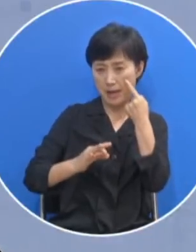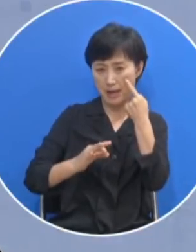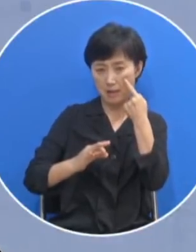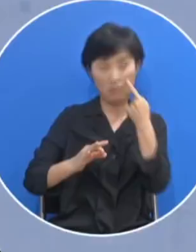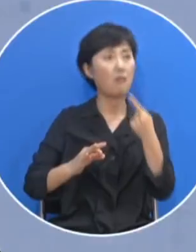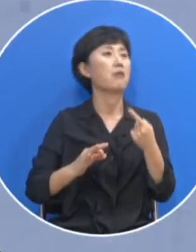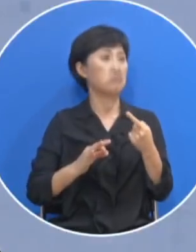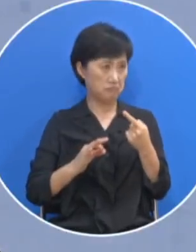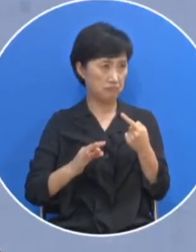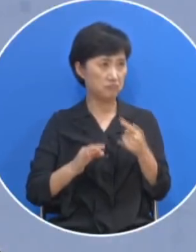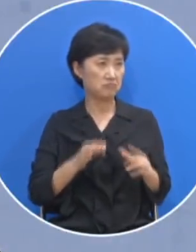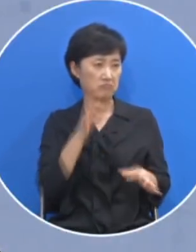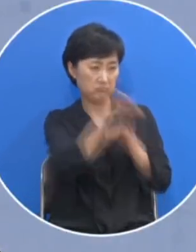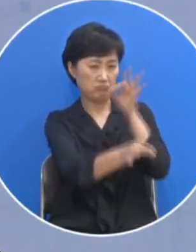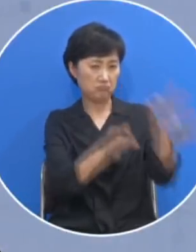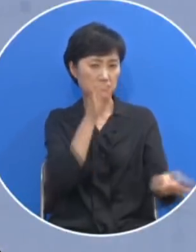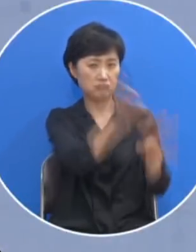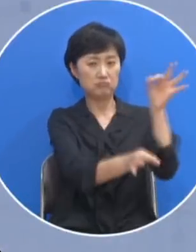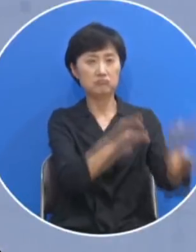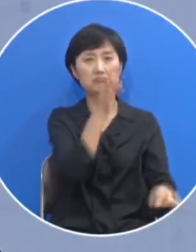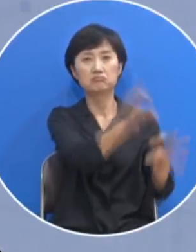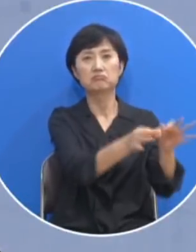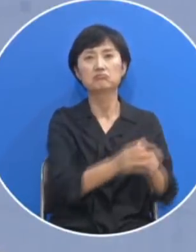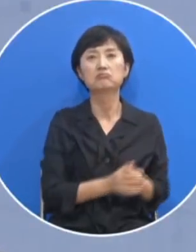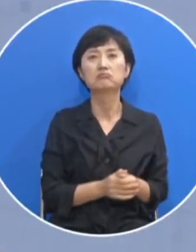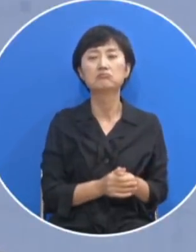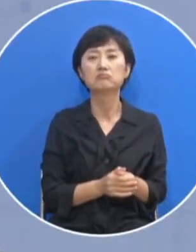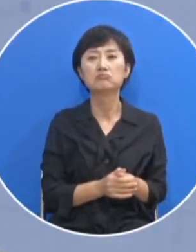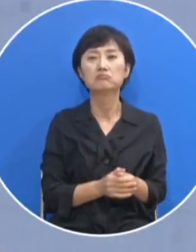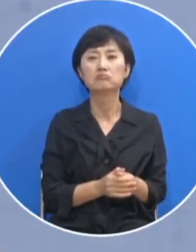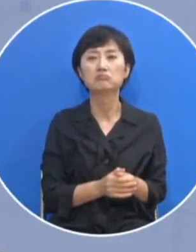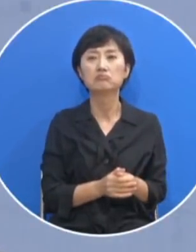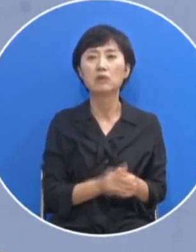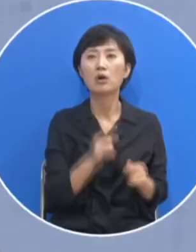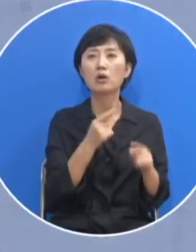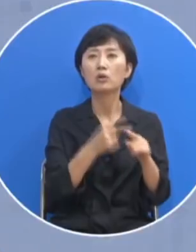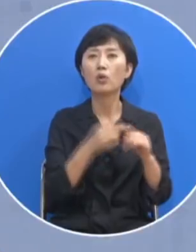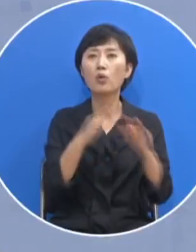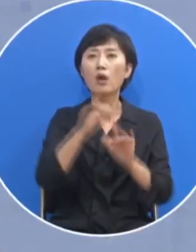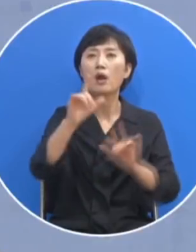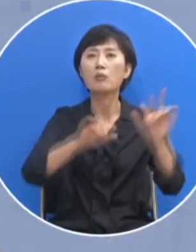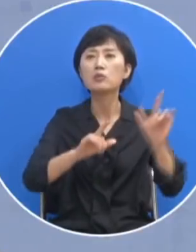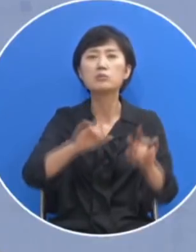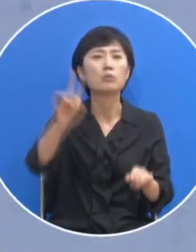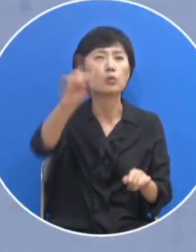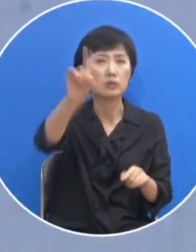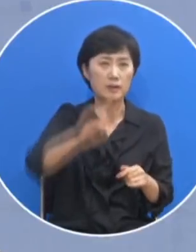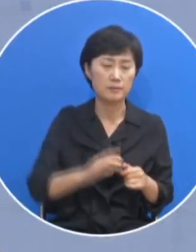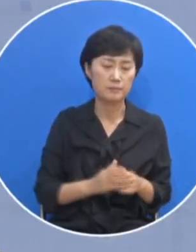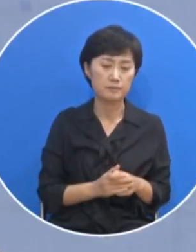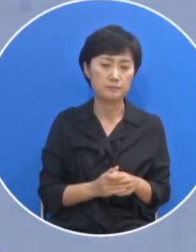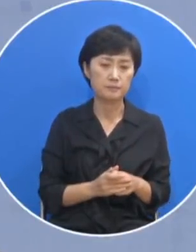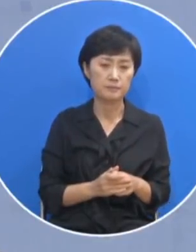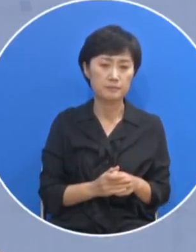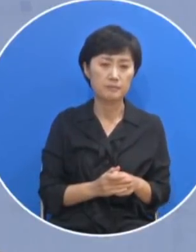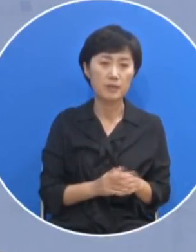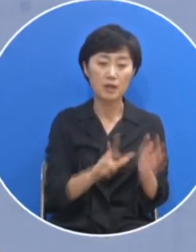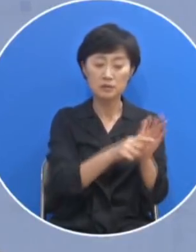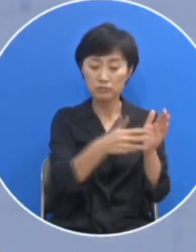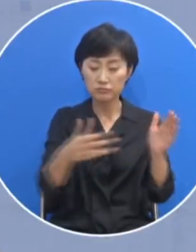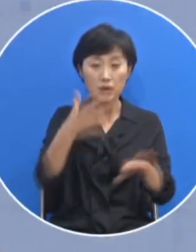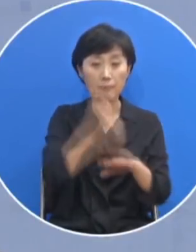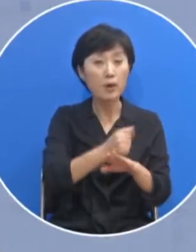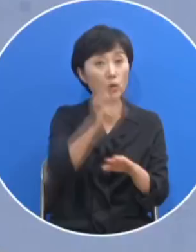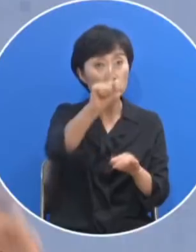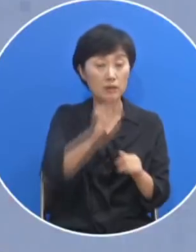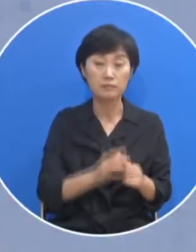됩니다 엔써 to to b 캔 치주 교회가 그렇게 때 너니까 는 다소 피카츄 이렇게 않자 죽어도 넌 좀 계몽 거야 뭐